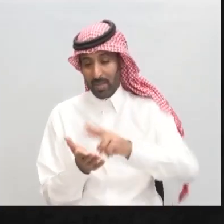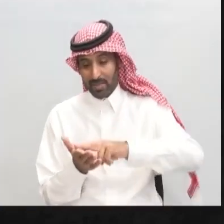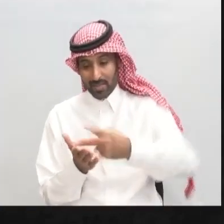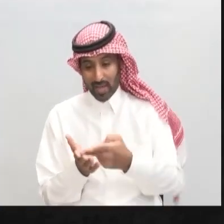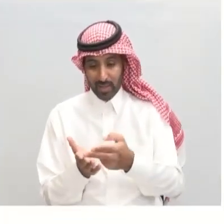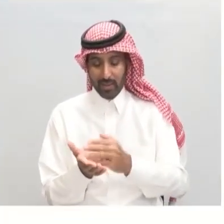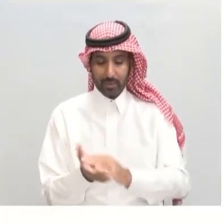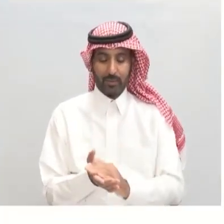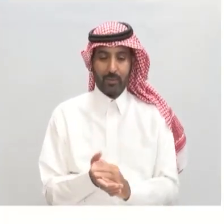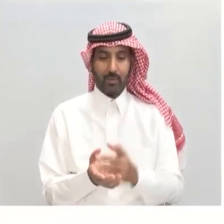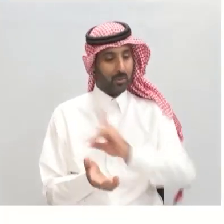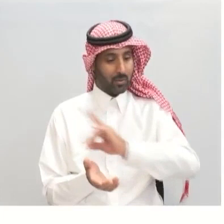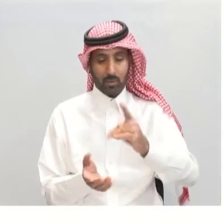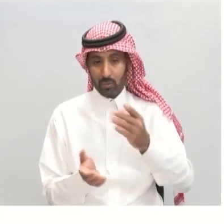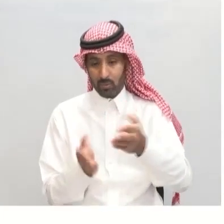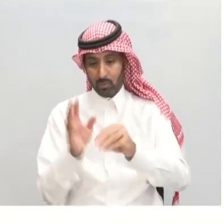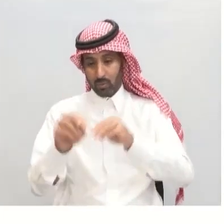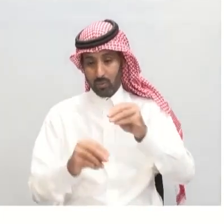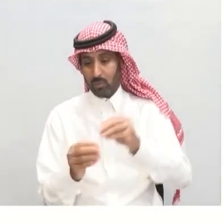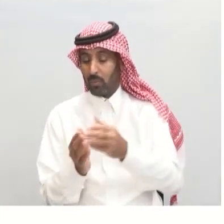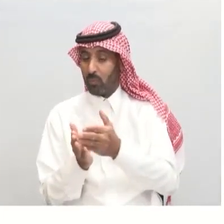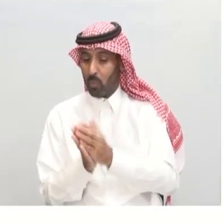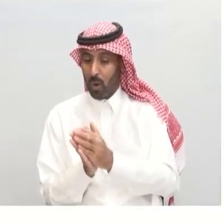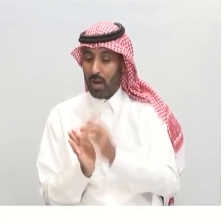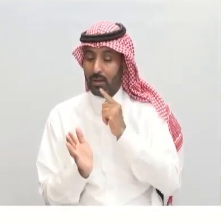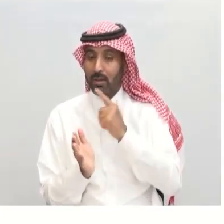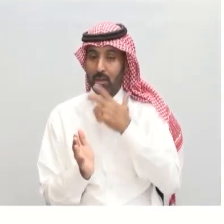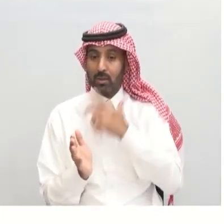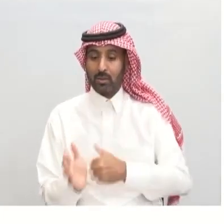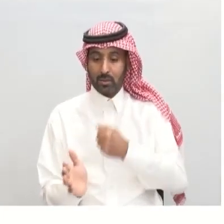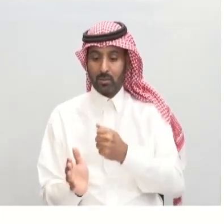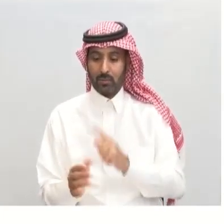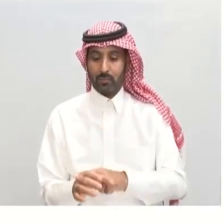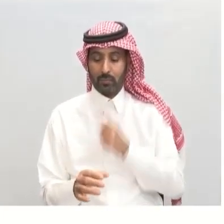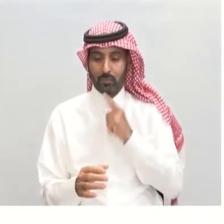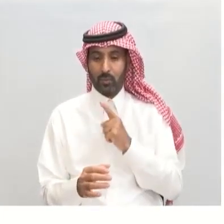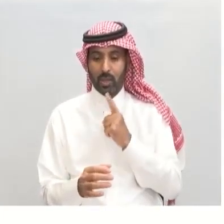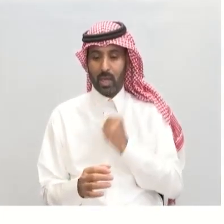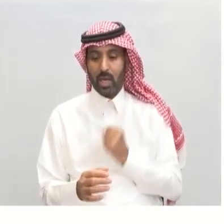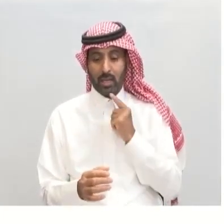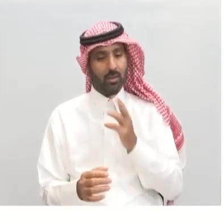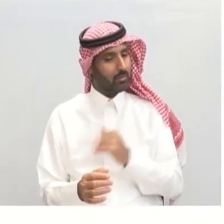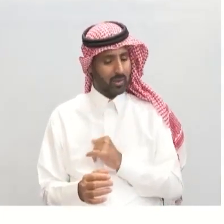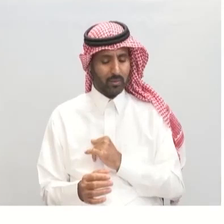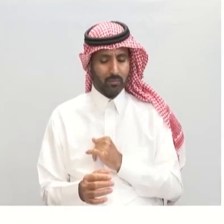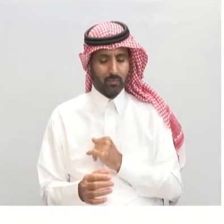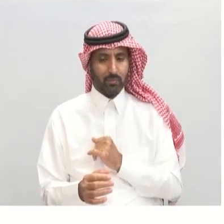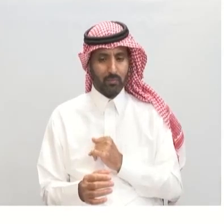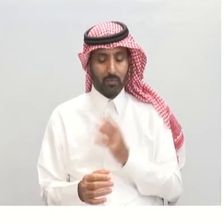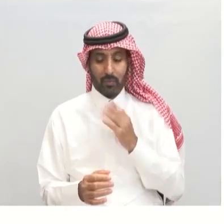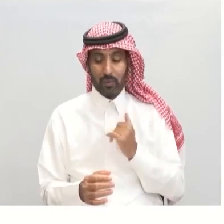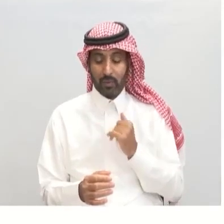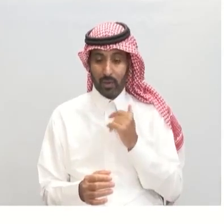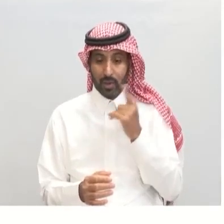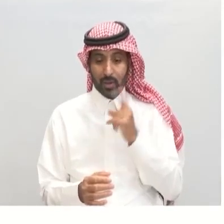لم يجمع في عهد عليه الصلاه والسلام كذلك ثالثا ان الحاجه لم تدعو الى ذلك لماذا لان